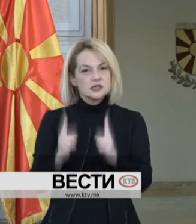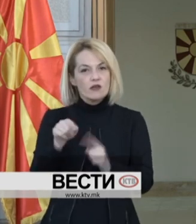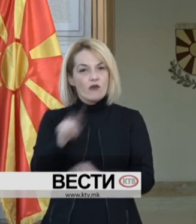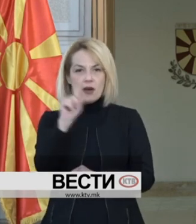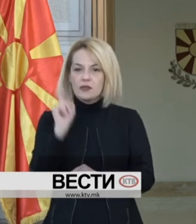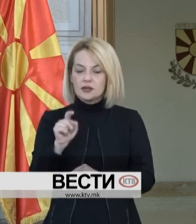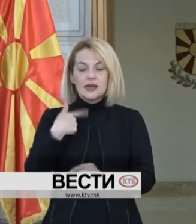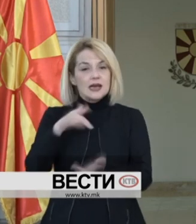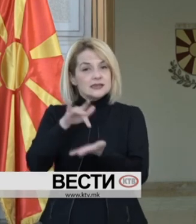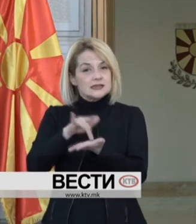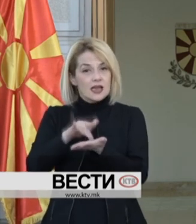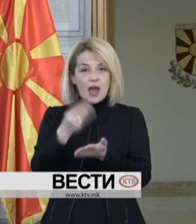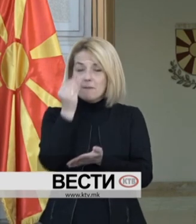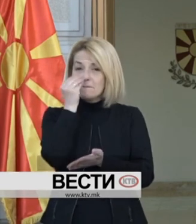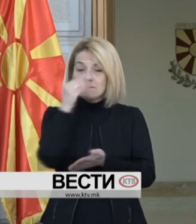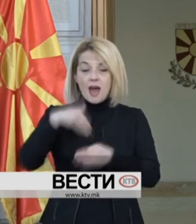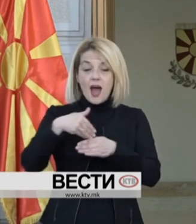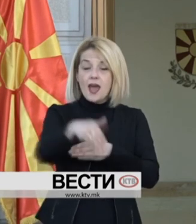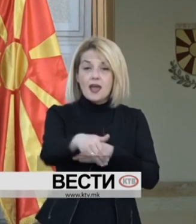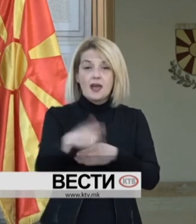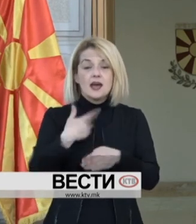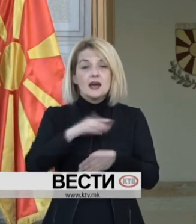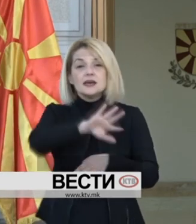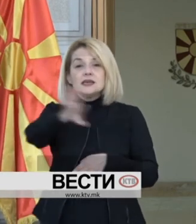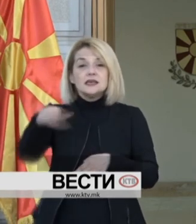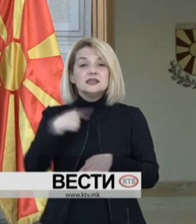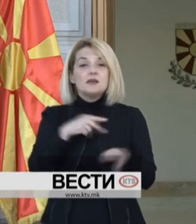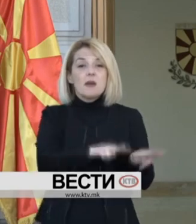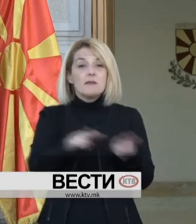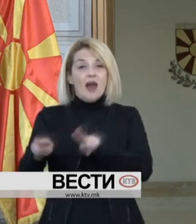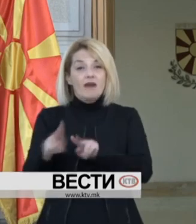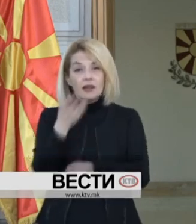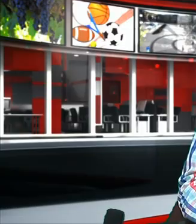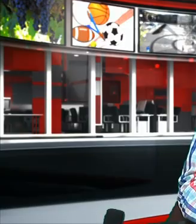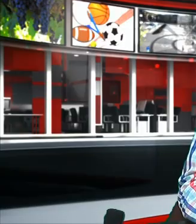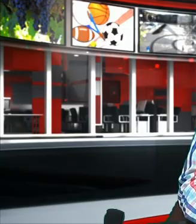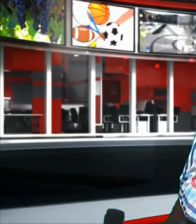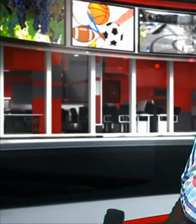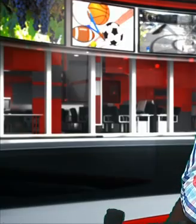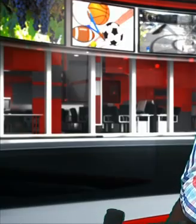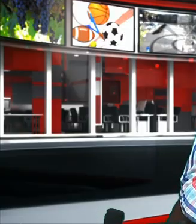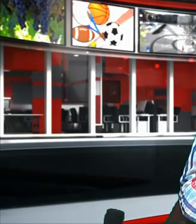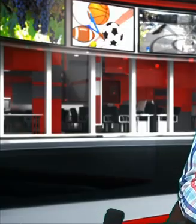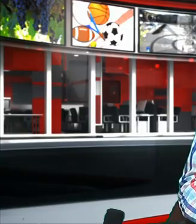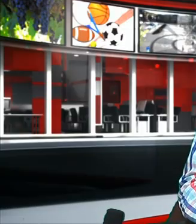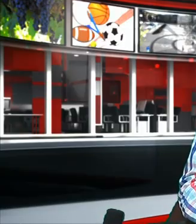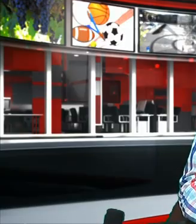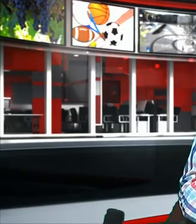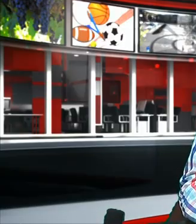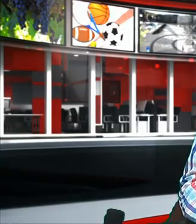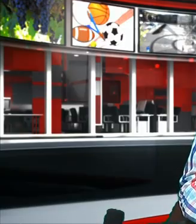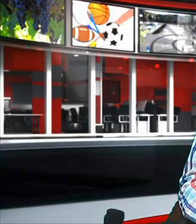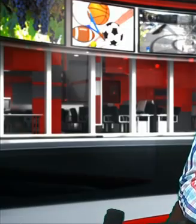прашање, затоа што на средината на мај ќе ги имаме истите правни дилеми пред себе. Војската излегува на улица за